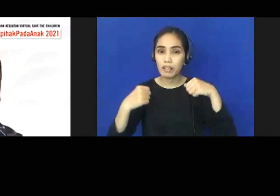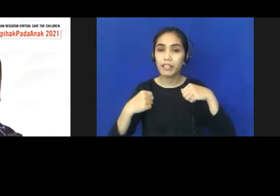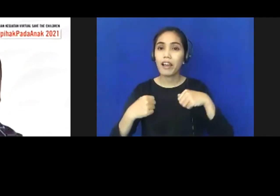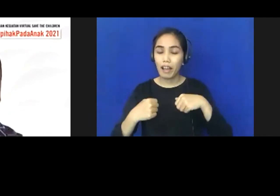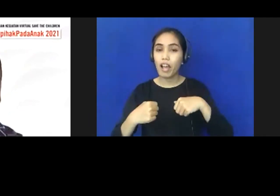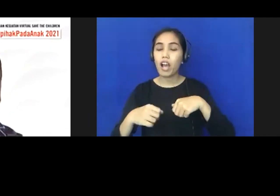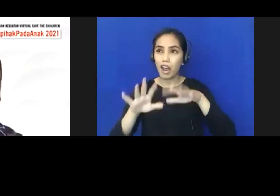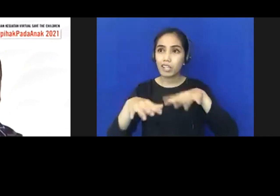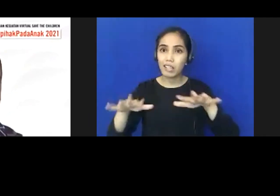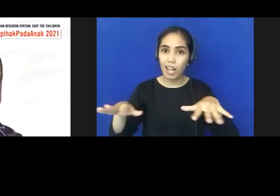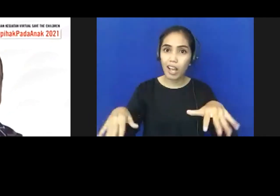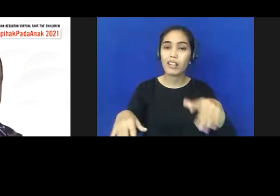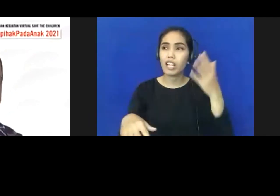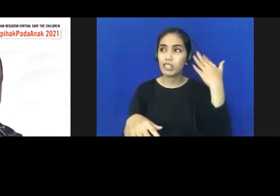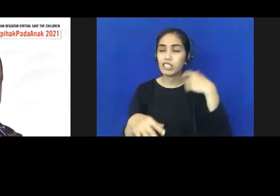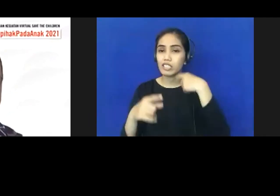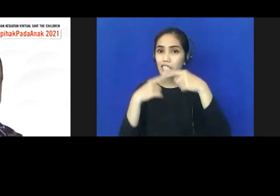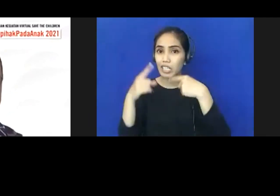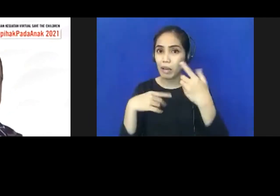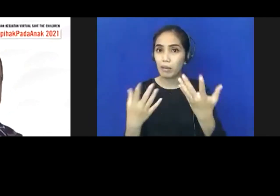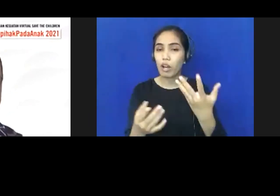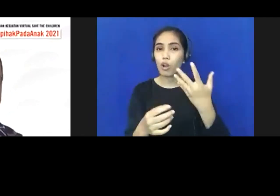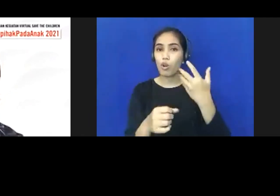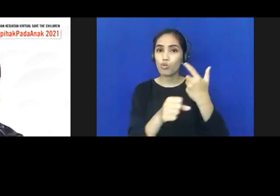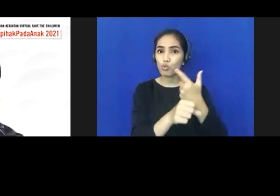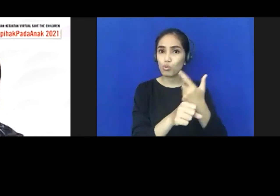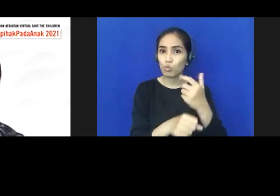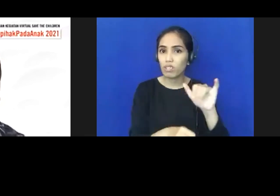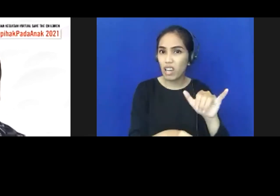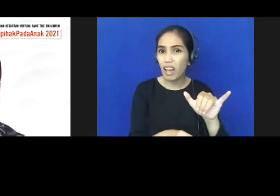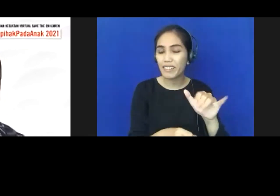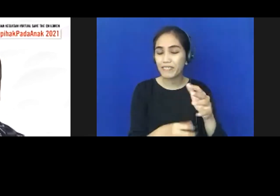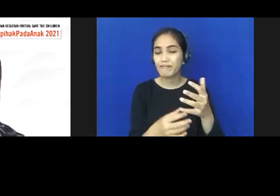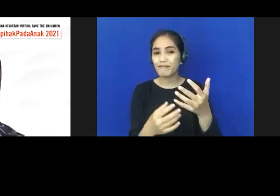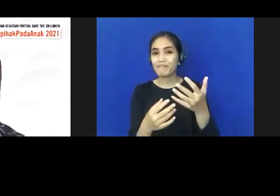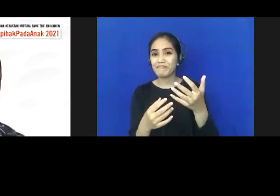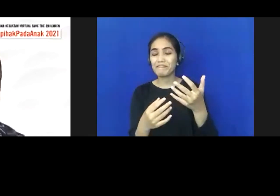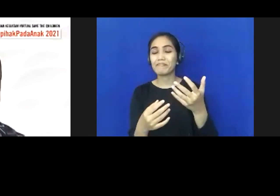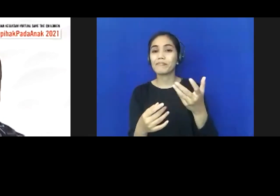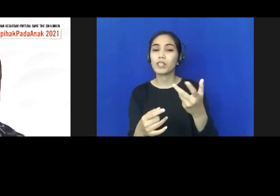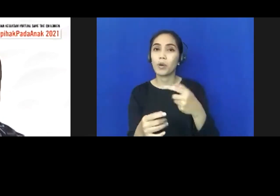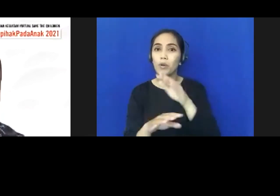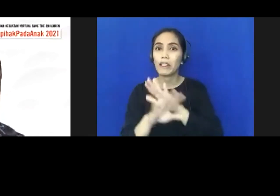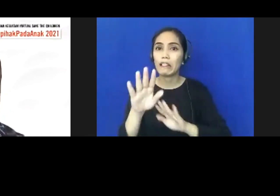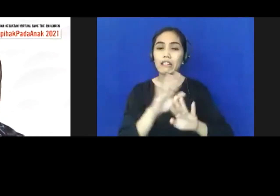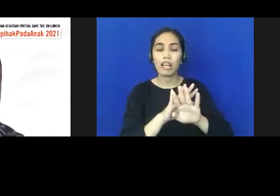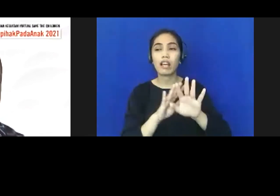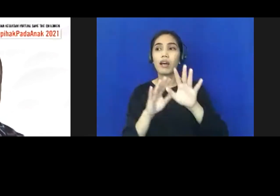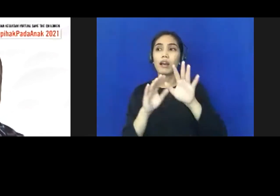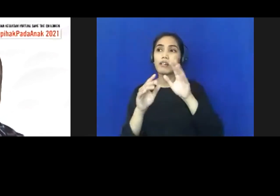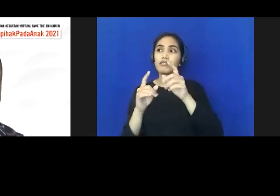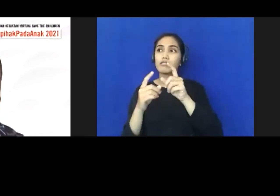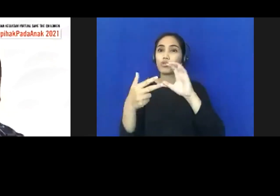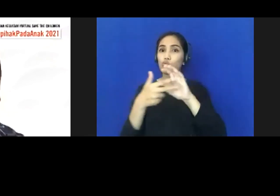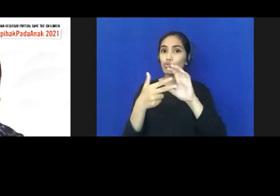anak, tadi Ibu cerita juga, bahkan guru-guru pun juga seperti itu. Dan ya ternyata memang pembelajaran jarak jauh